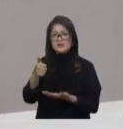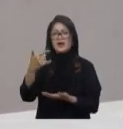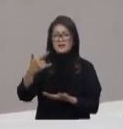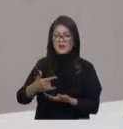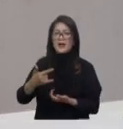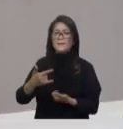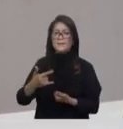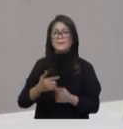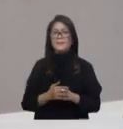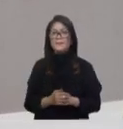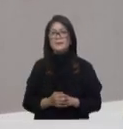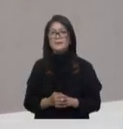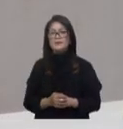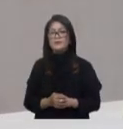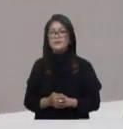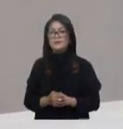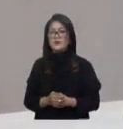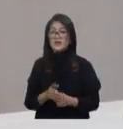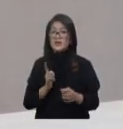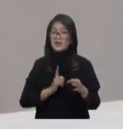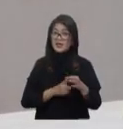intinya adalah jamaah tentunya